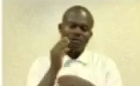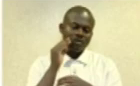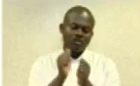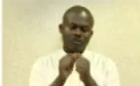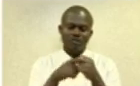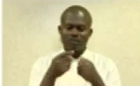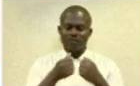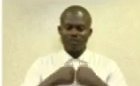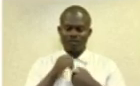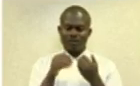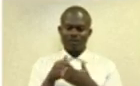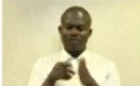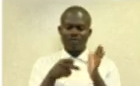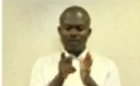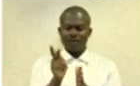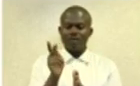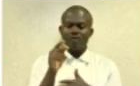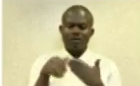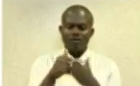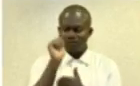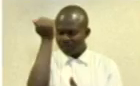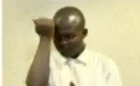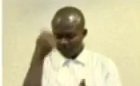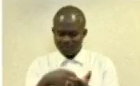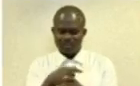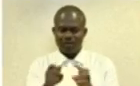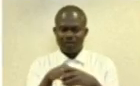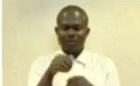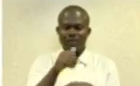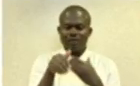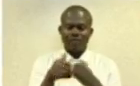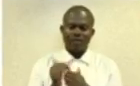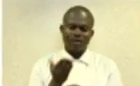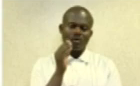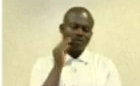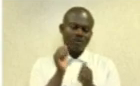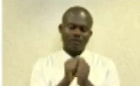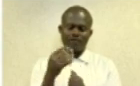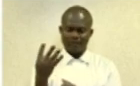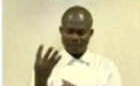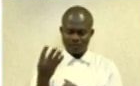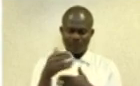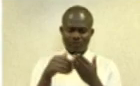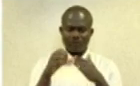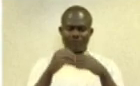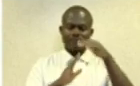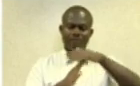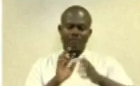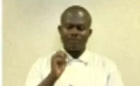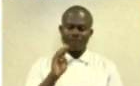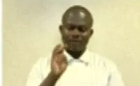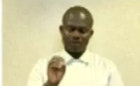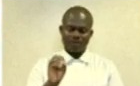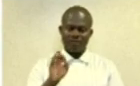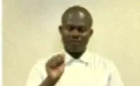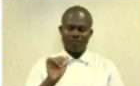16 y'abaturage bari bishyuye umusanzu w'ubwisungane mu kwivuza ariko muri ayo hakaza kugaruzwa miliyoni 14 aha umuyobozi mukuru w'urugo irembo Face